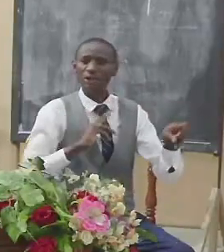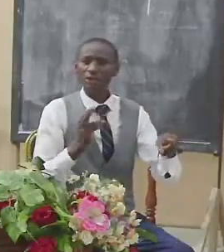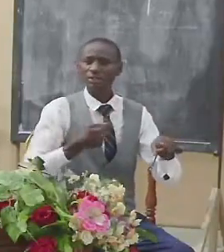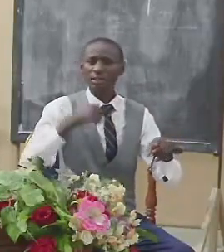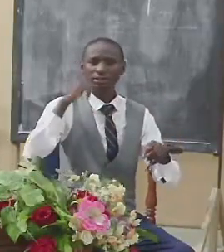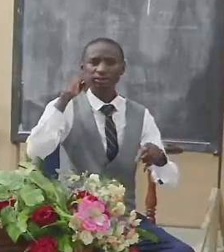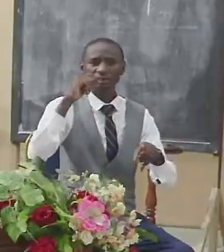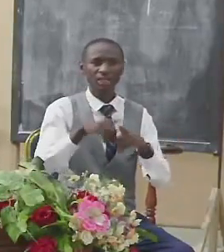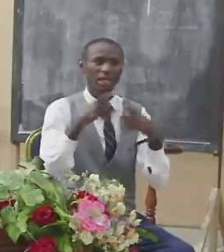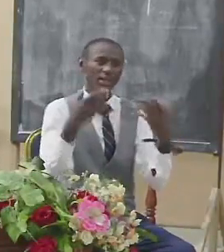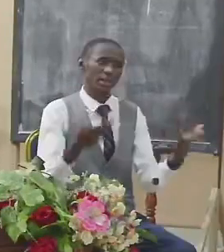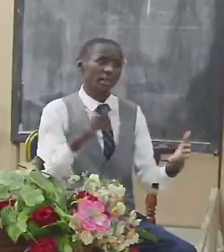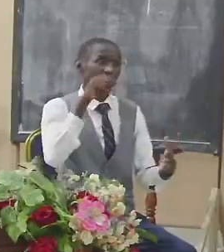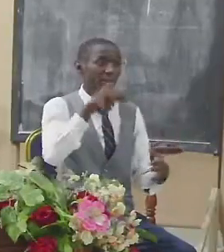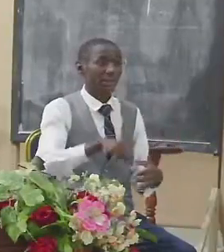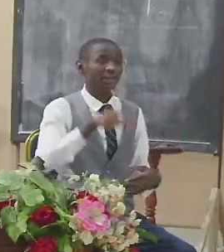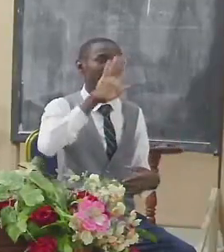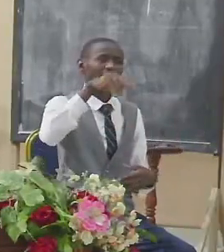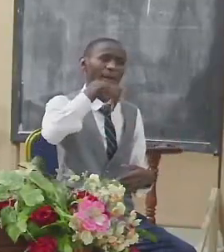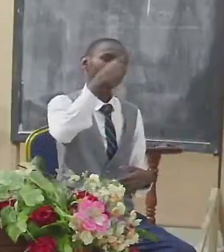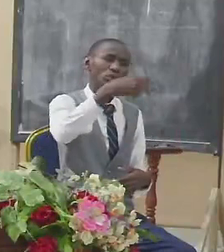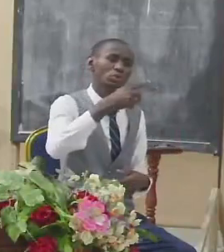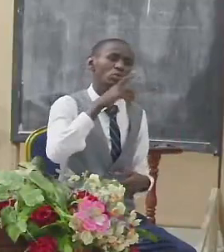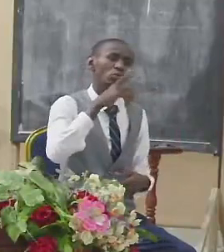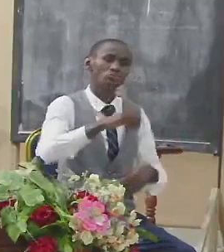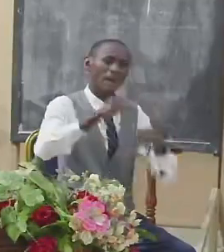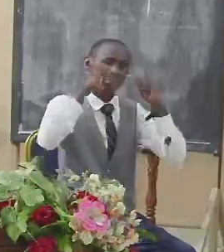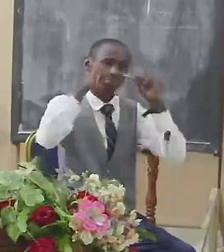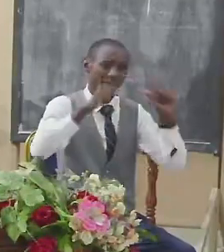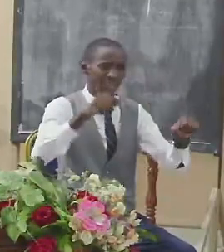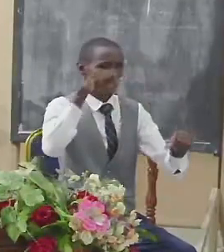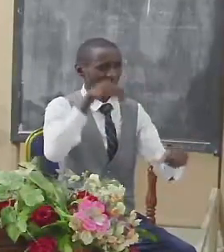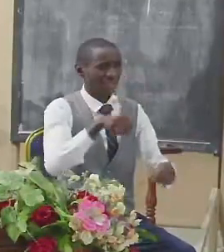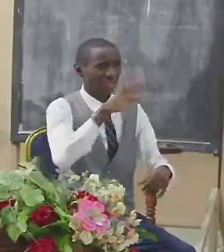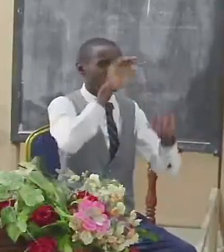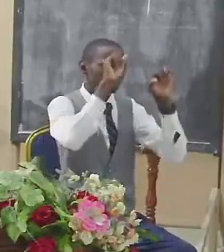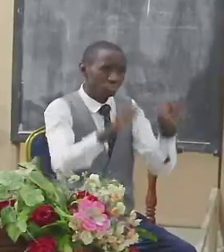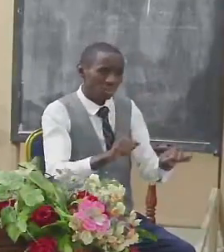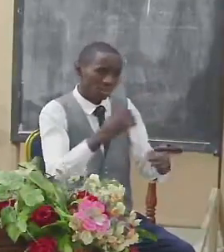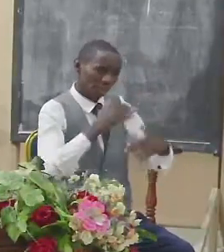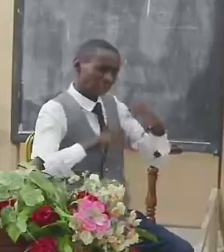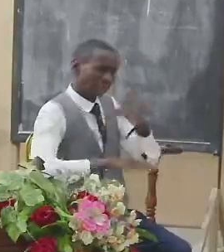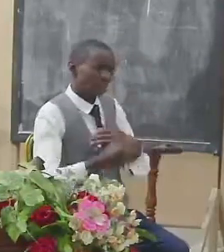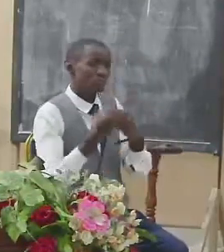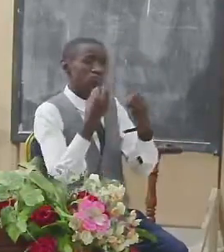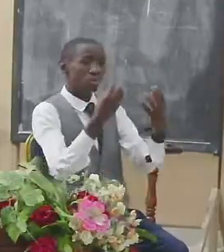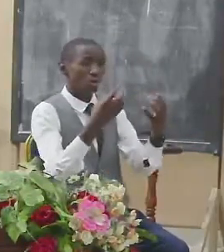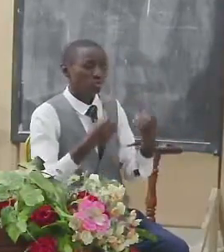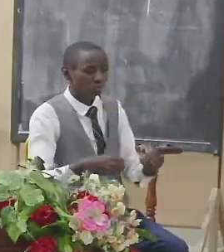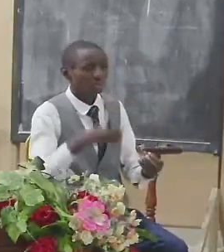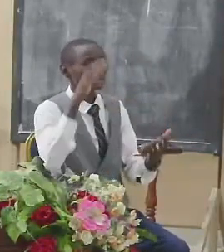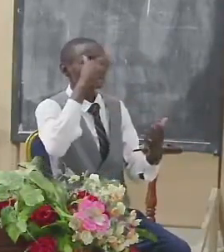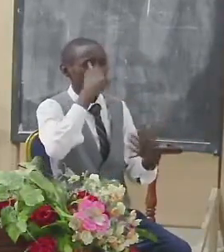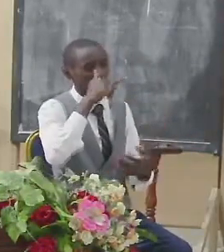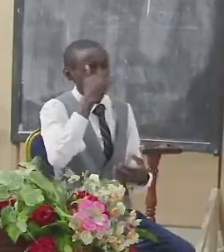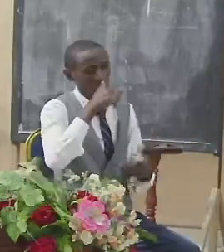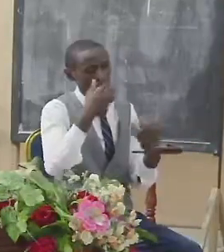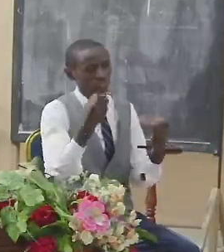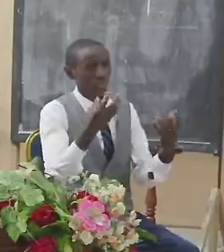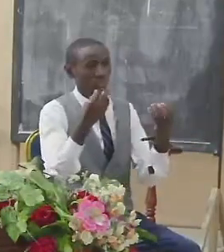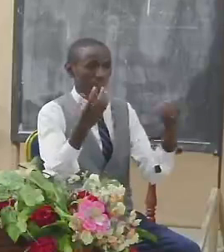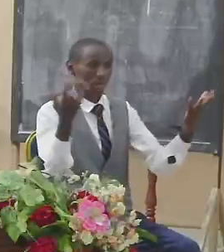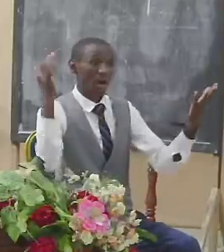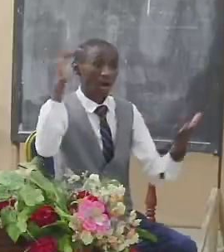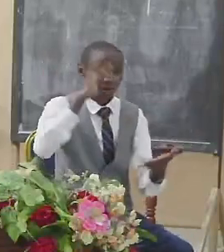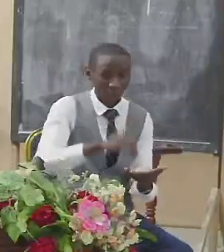dada basi dada yetu. Que ta postérité soit bénie. Uzao wako ubarikiwe. Que tu puisses avoir des milliers. Upate kuwa na watu maelfu na maelfu. Et